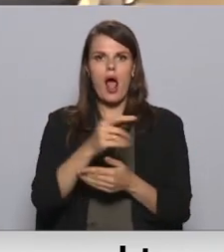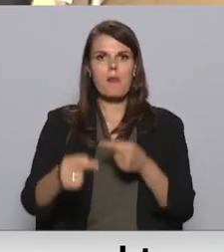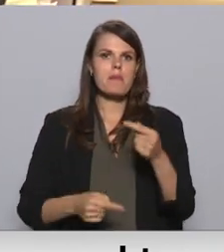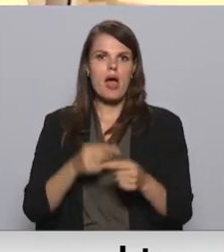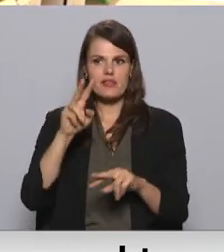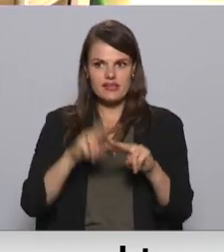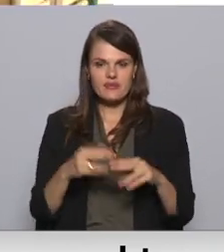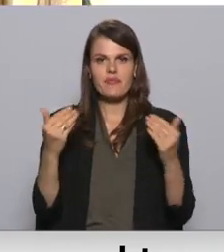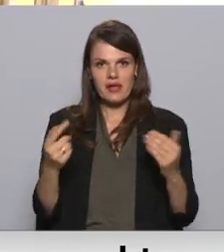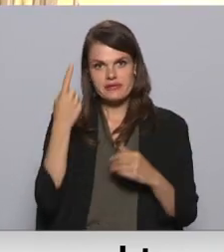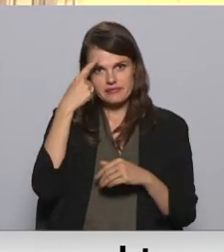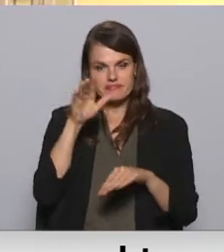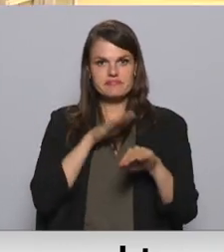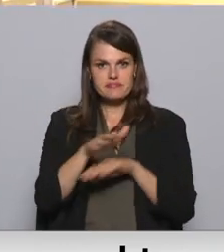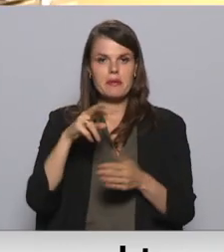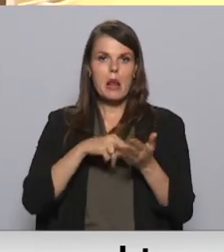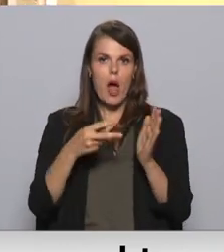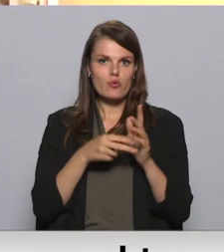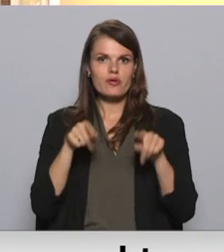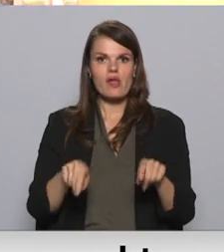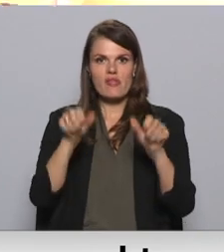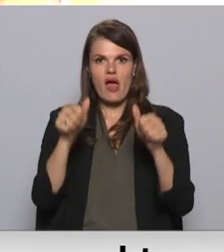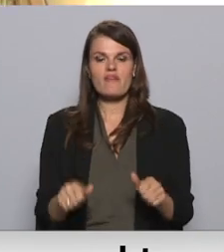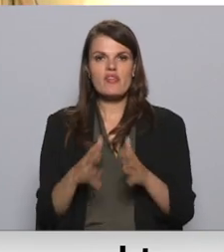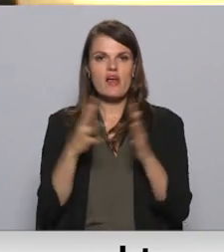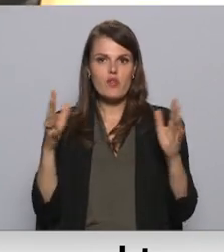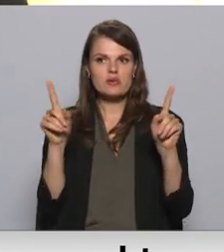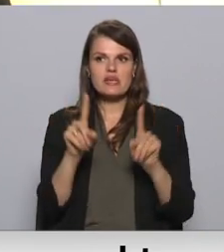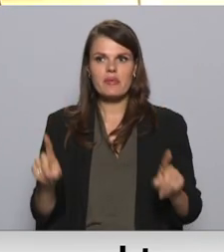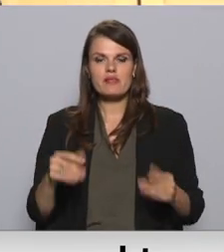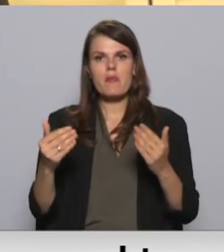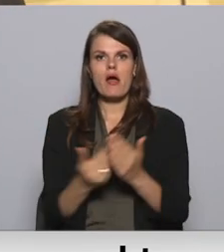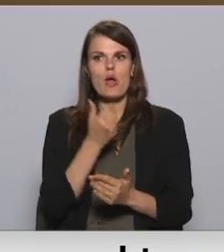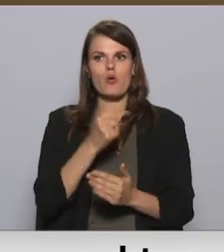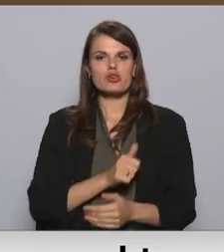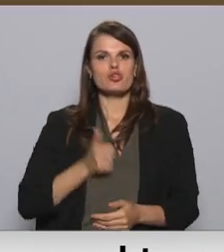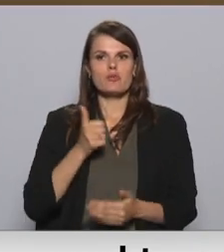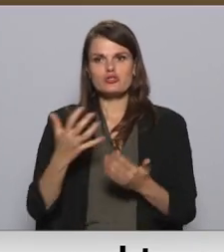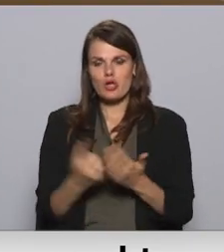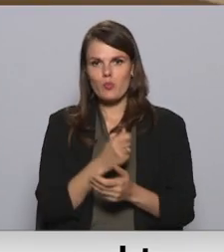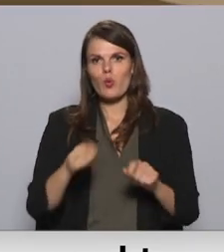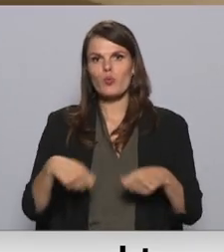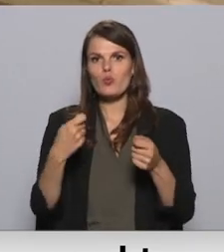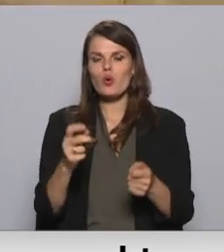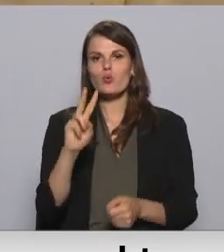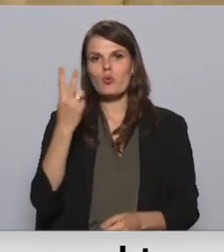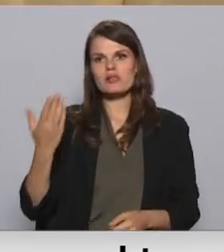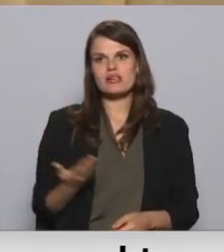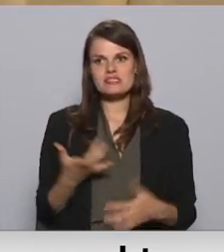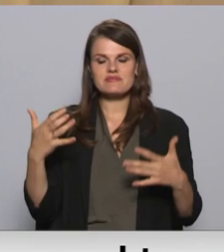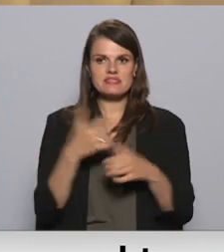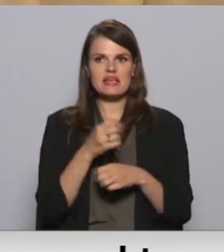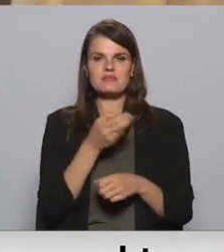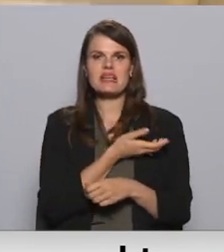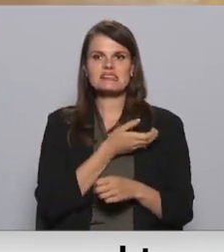Tagad iets ir realizēt un plānots, ka tādā veidā daudzām lietām tiks atrasti jauni īpašnieki, dota otra dzīve reizē samazinot